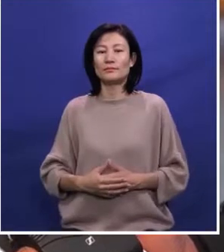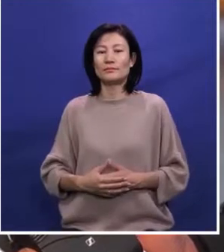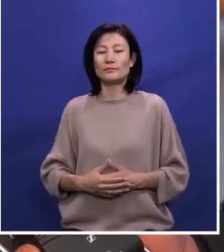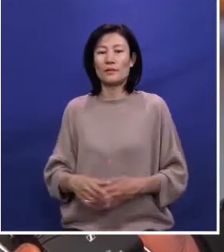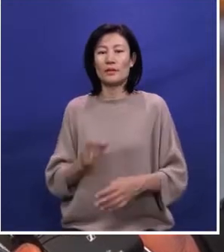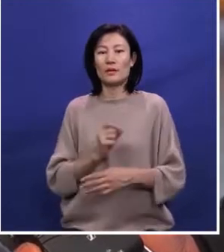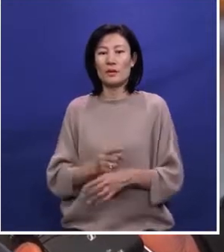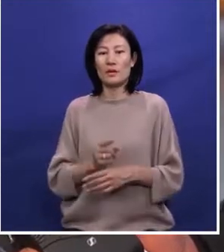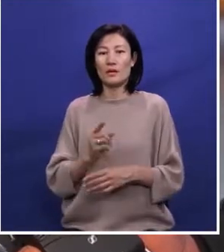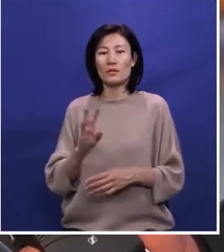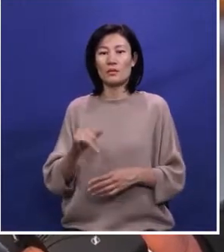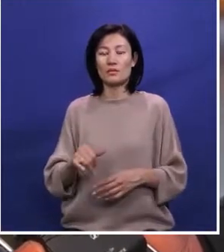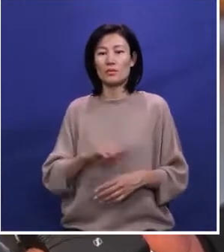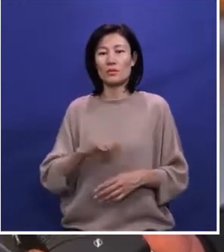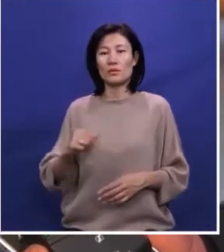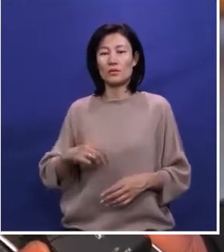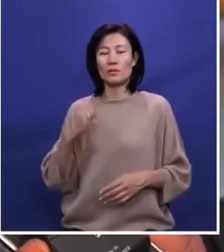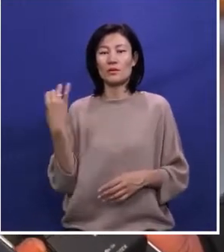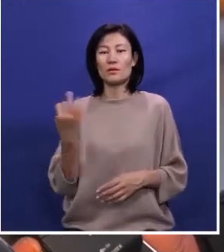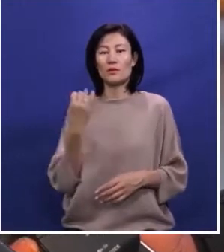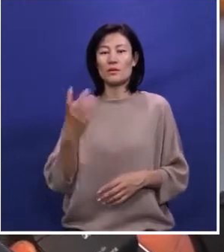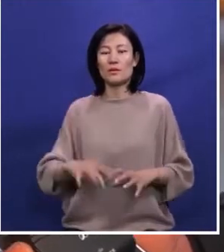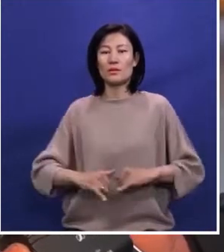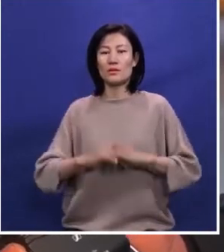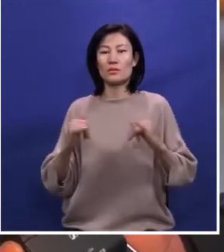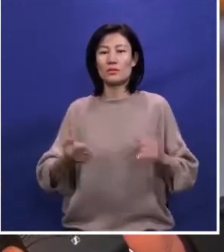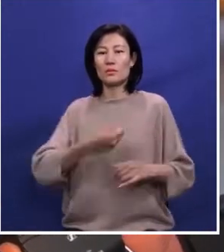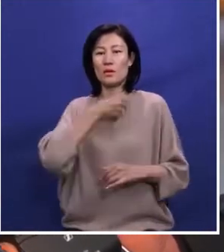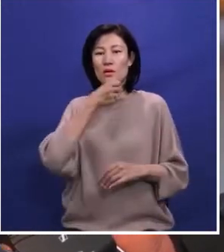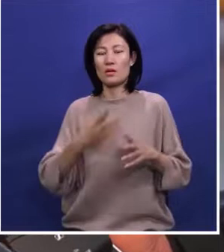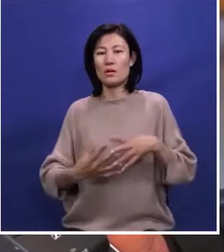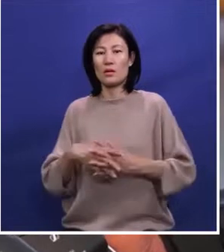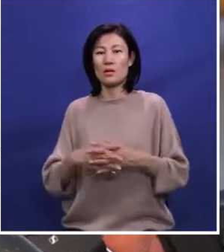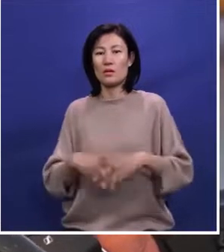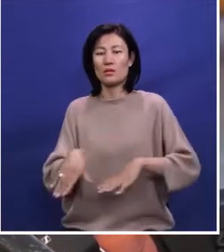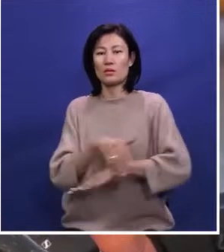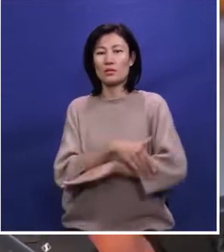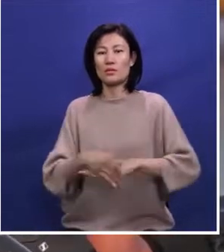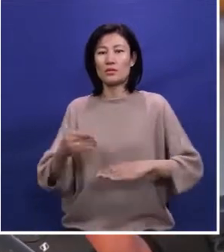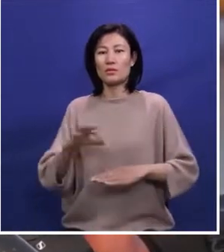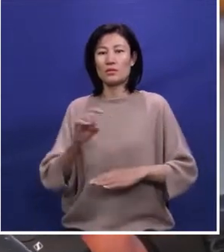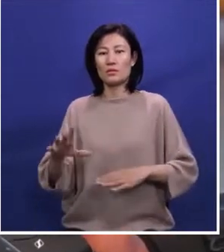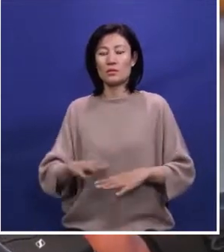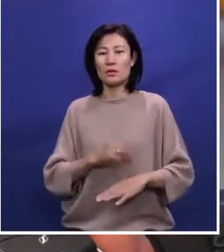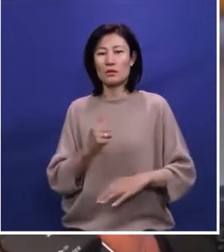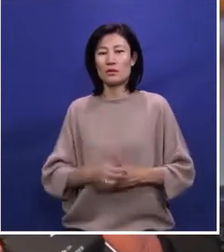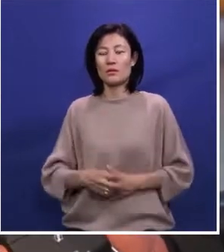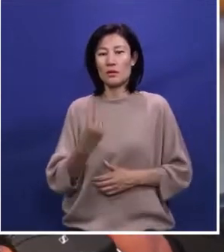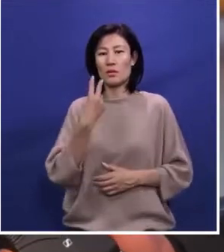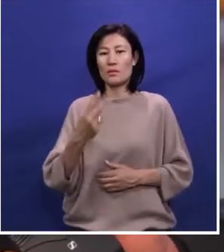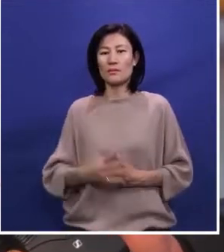іске тапсырамыз ба деген ойымыз бар. Жалпы ірі-ірі ауылдық округтерде біршама көшелеріміз түзеліп, асфальт түсіп, жақсы